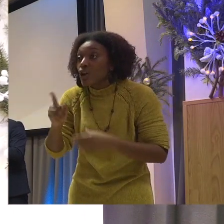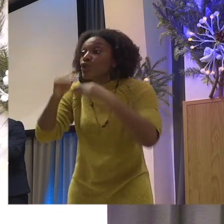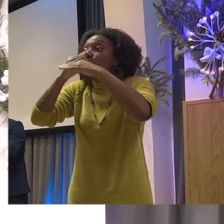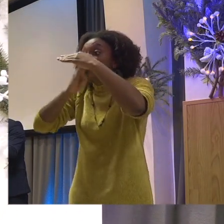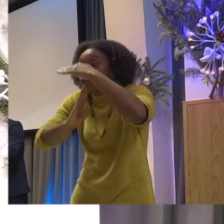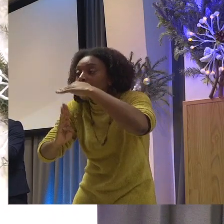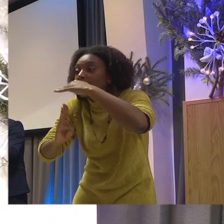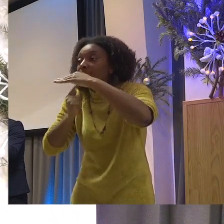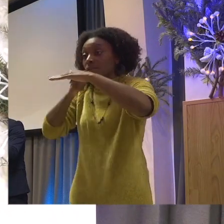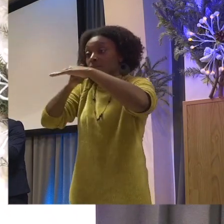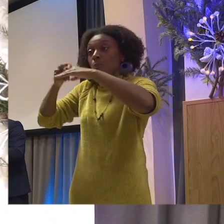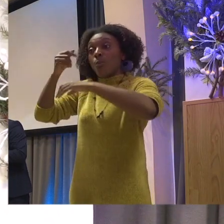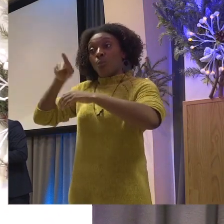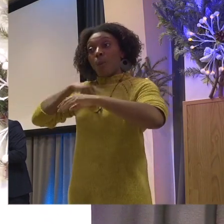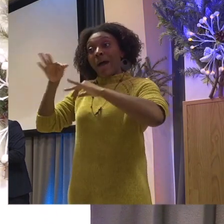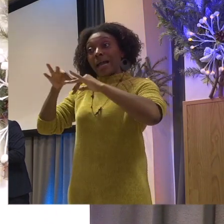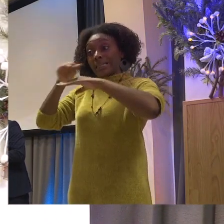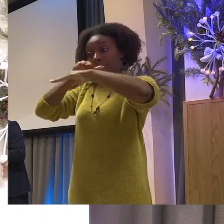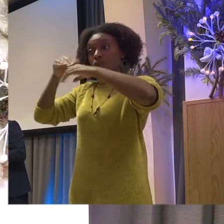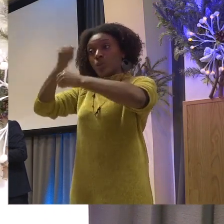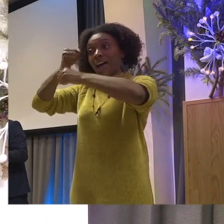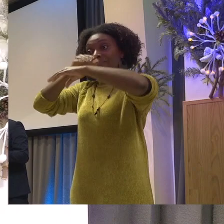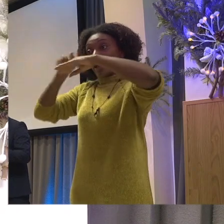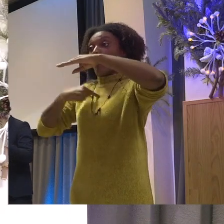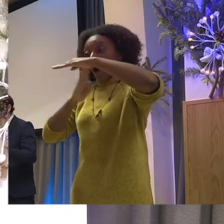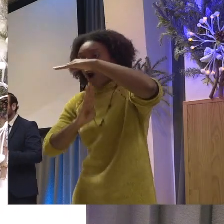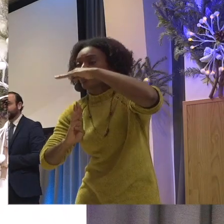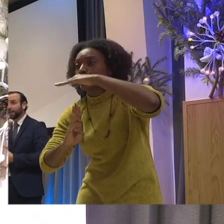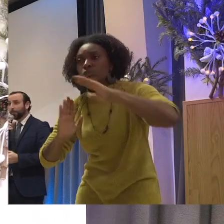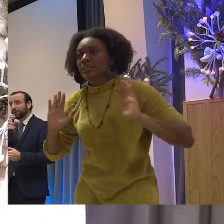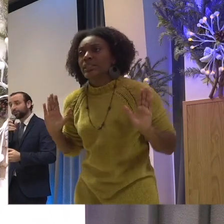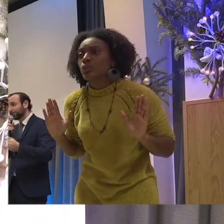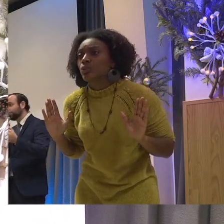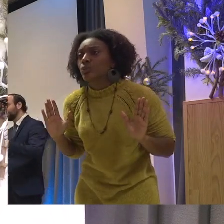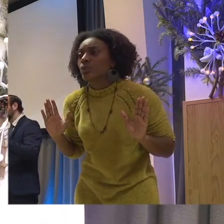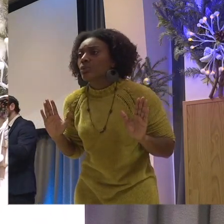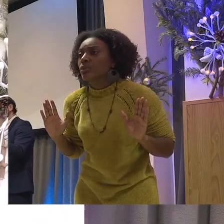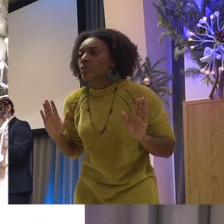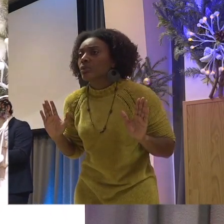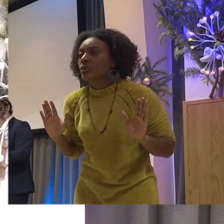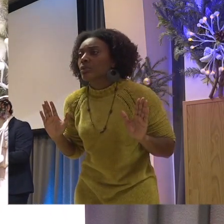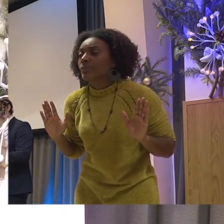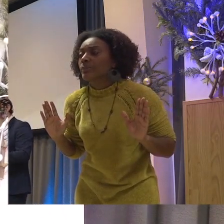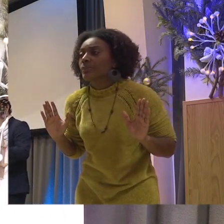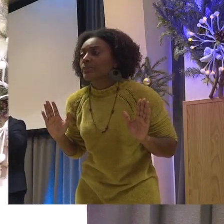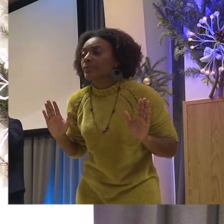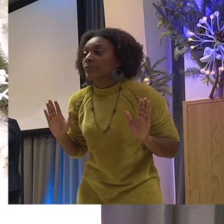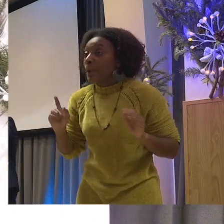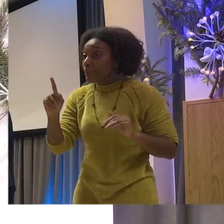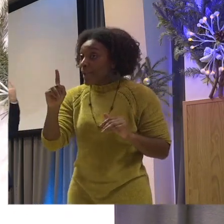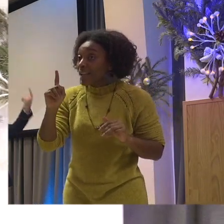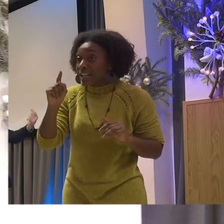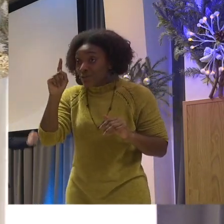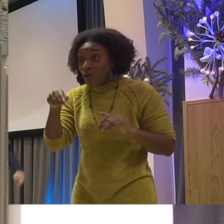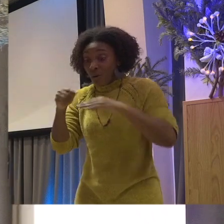de Dieu est bonne. Mais laissez-moi vous dire aussi que pour qu'une femme soit soumise à son mari, pour qu'elle soit sous la mission de son mari, il faut que le mari soit